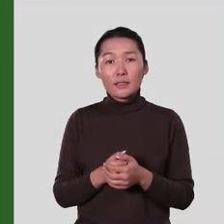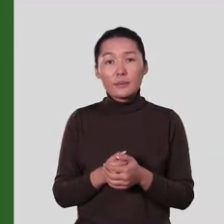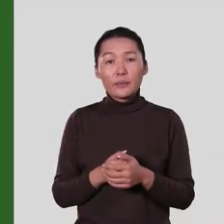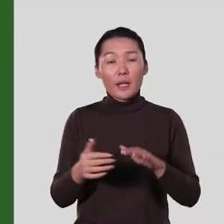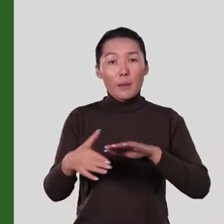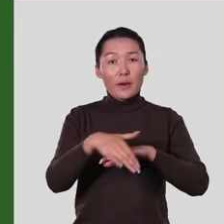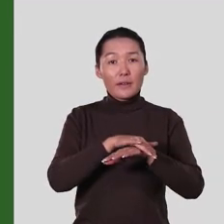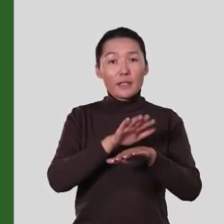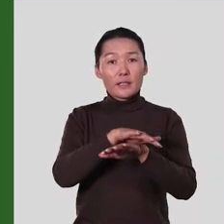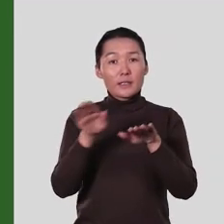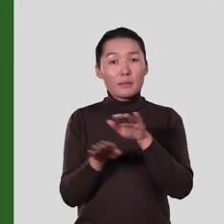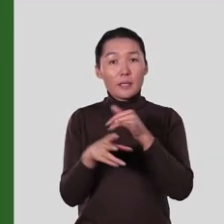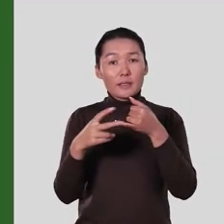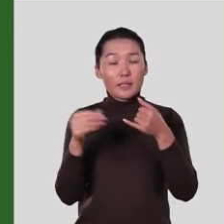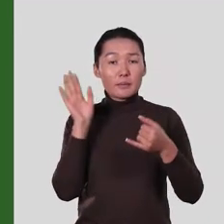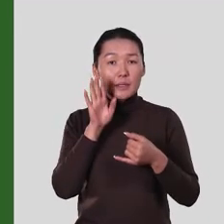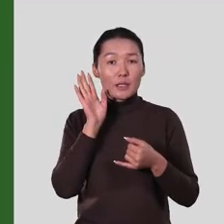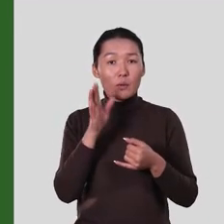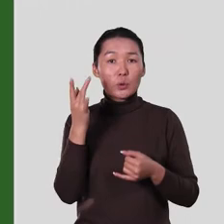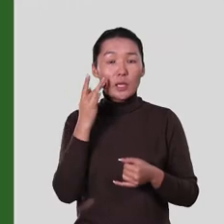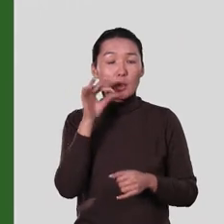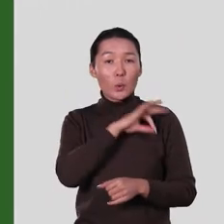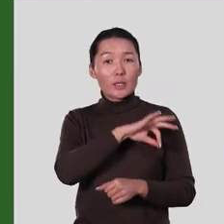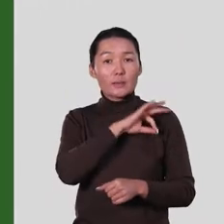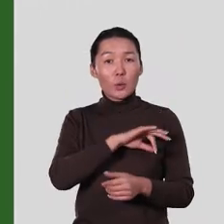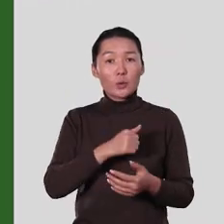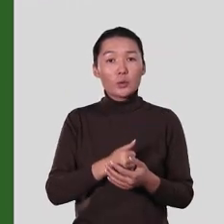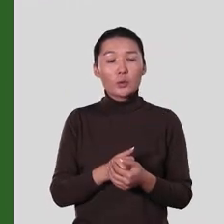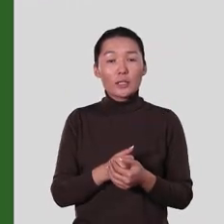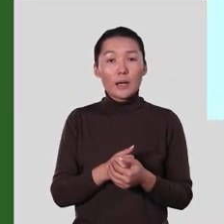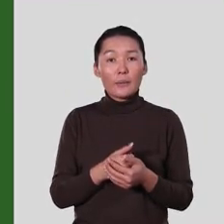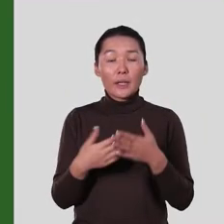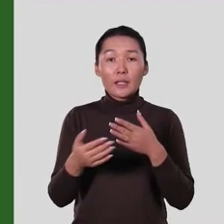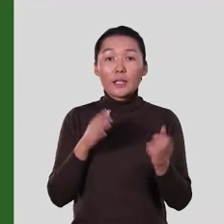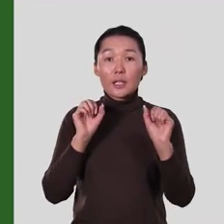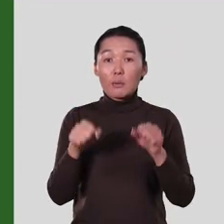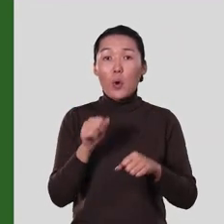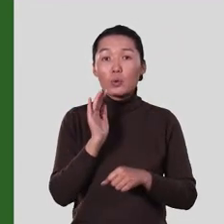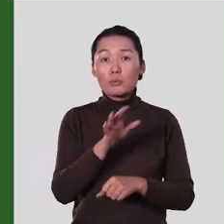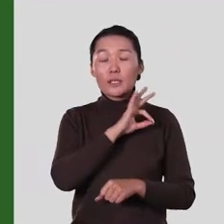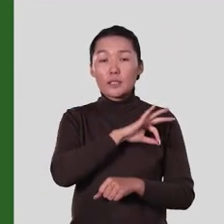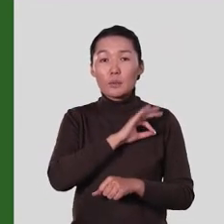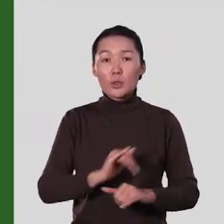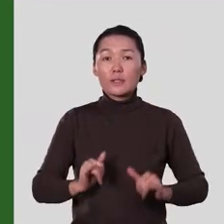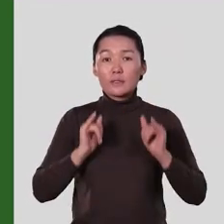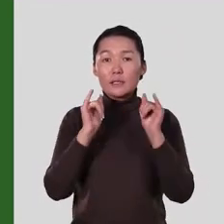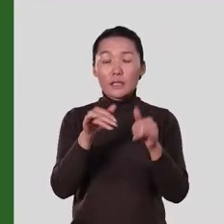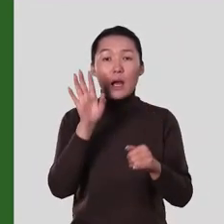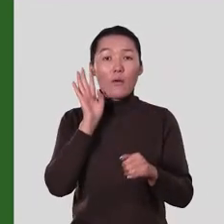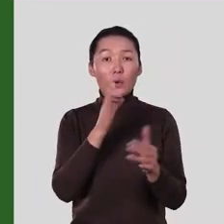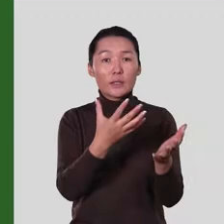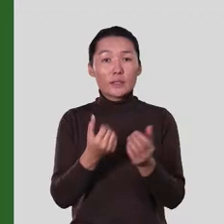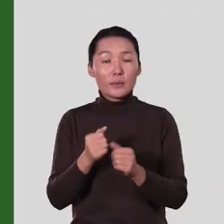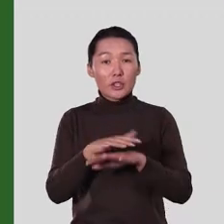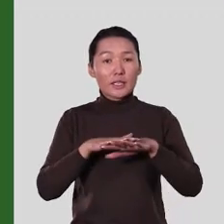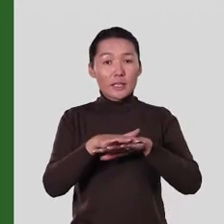Поверхностные и подземные воды, которые используются или могут быть использованы для водоснабжения